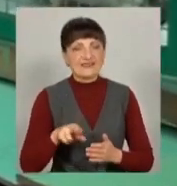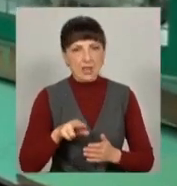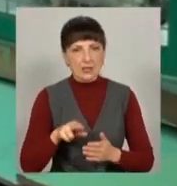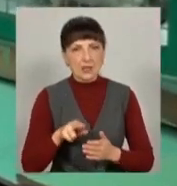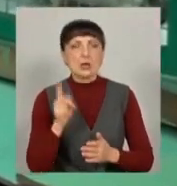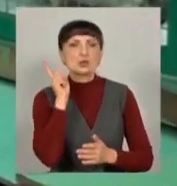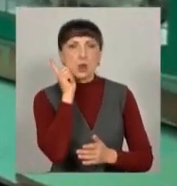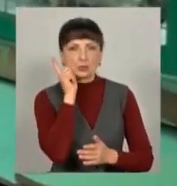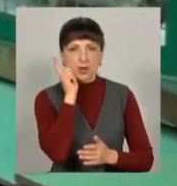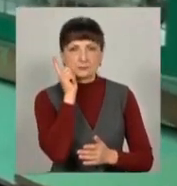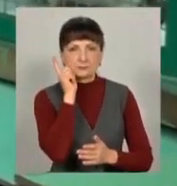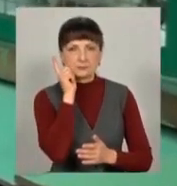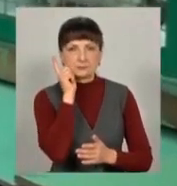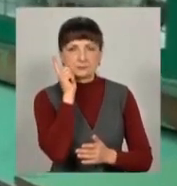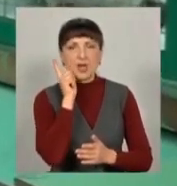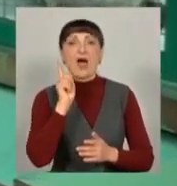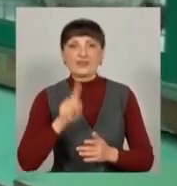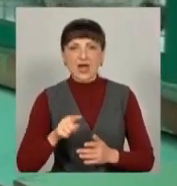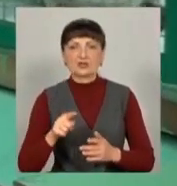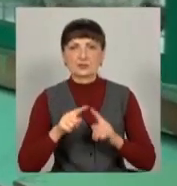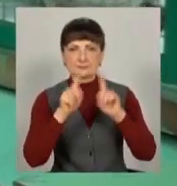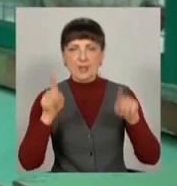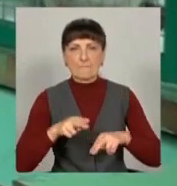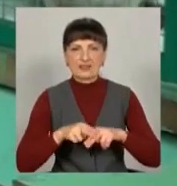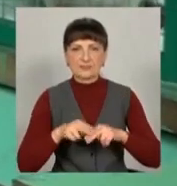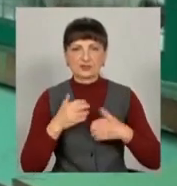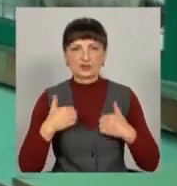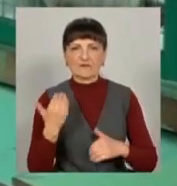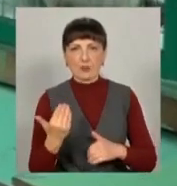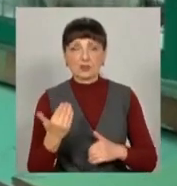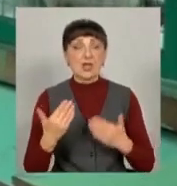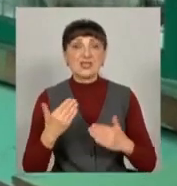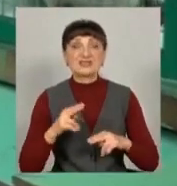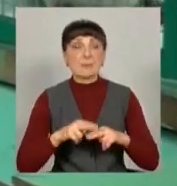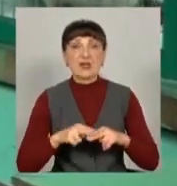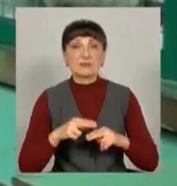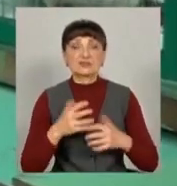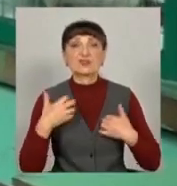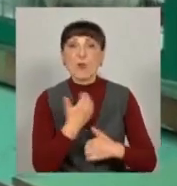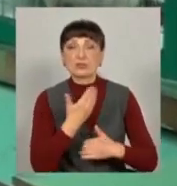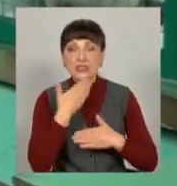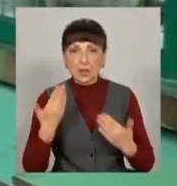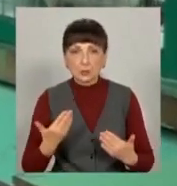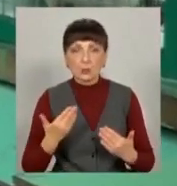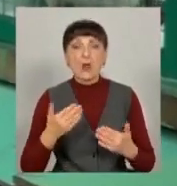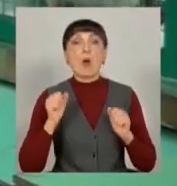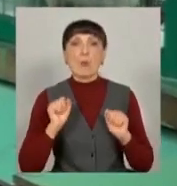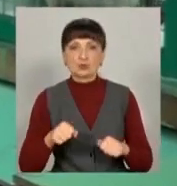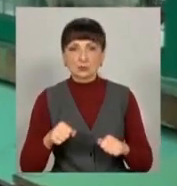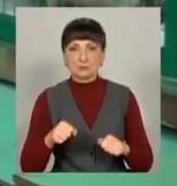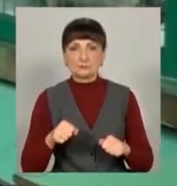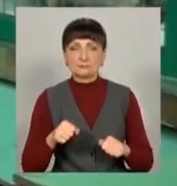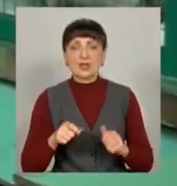личности, мобильный телефон, а также ветеринарный паспорт животного. При отсутствии ветеринарного паспорта можно